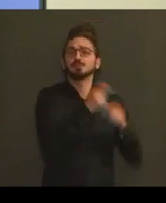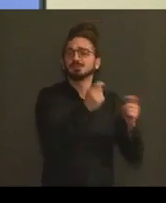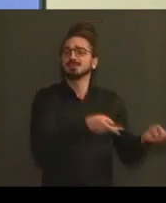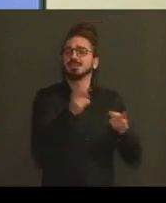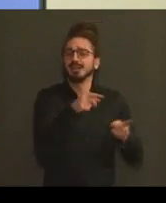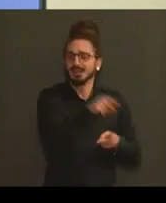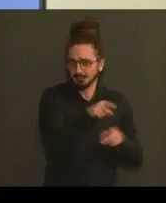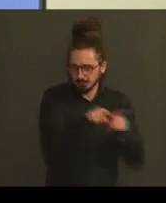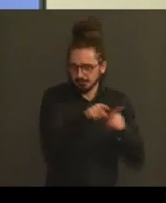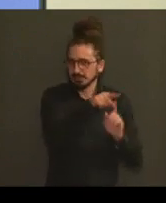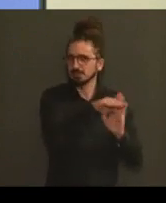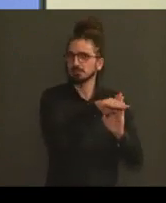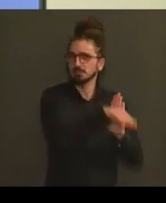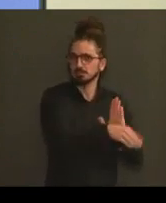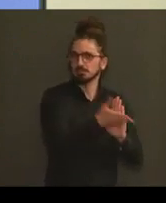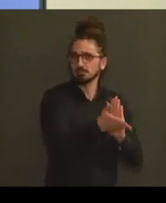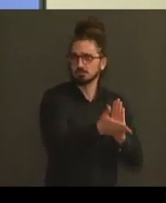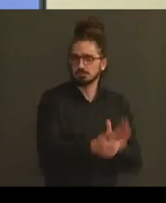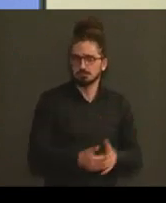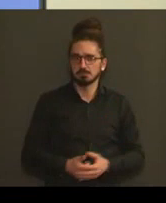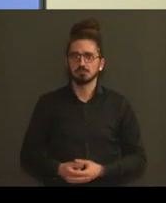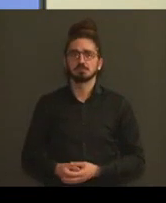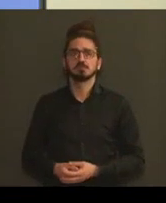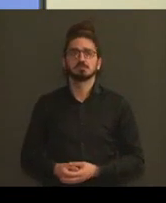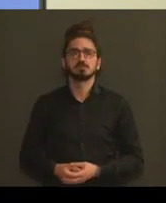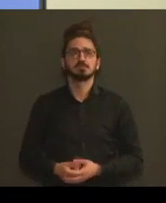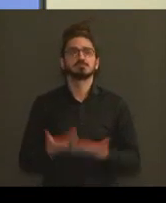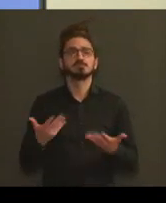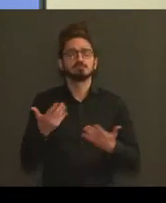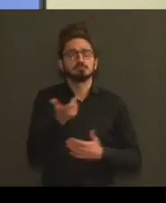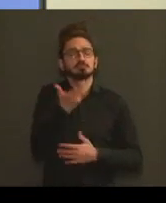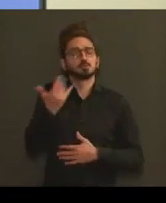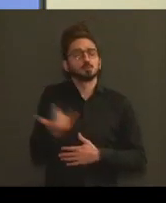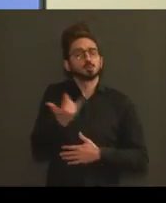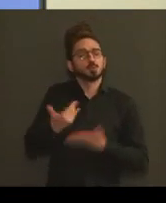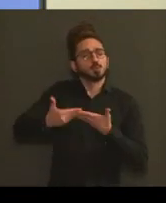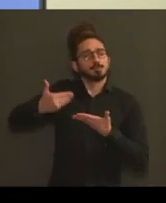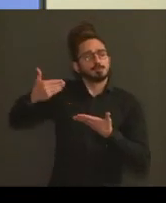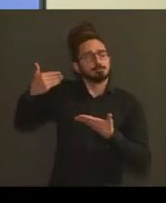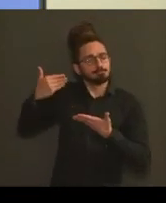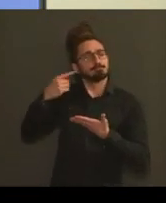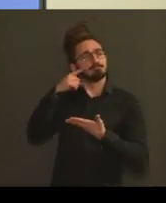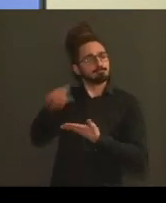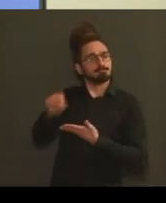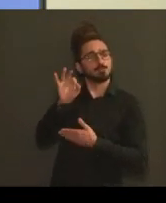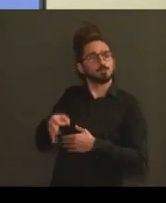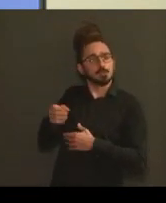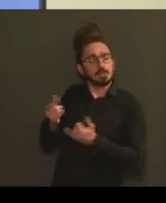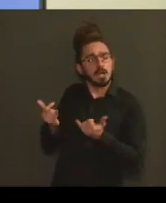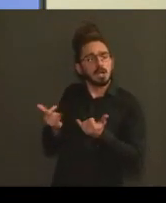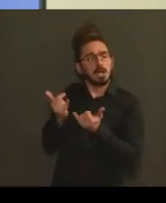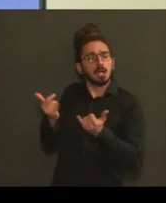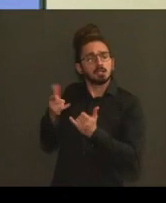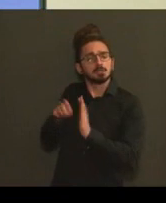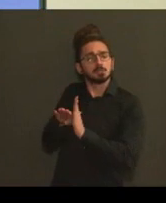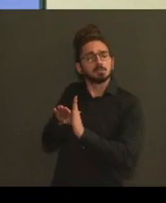sur les derniers jours nous montrent une très légère augmentation du nombre de nouveaux cas. Il n'est pas